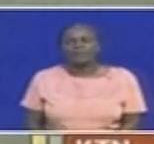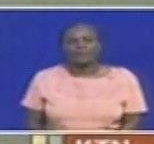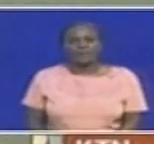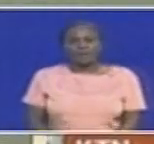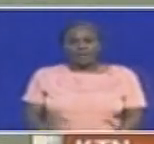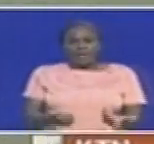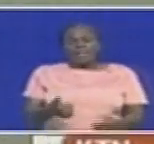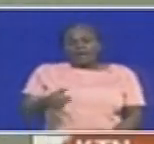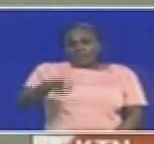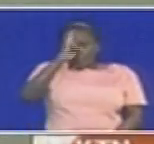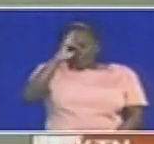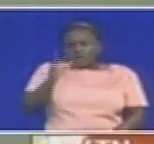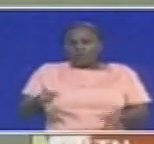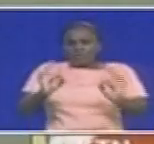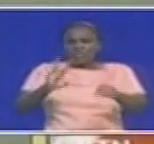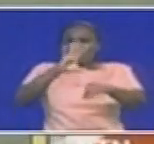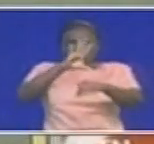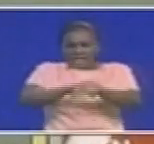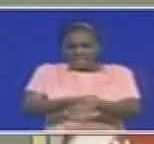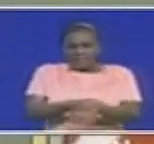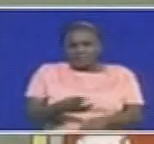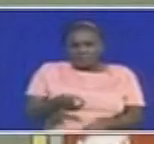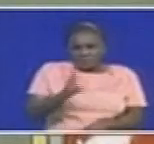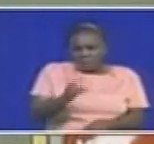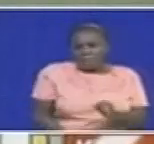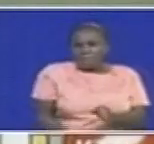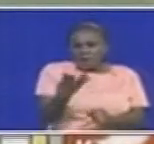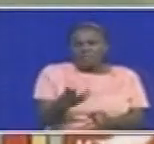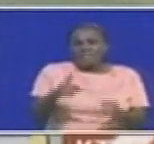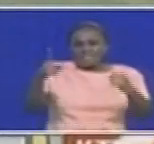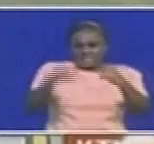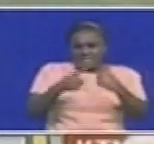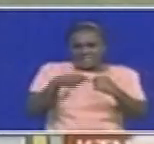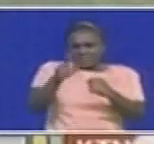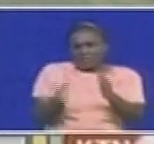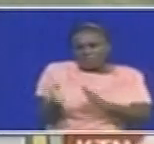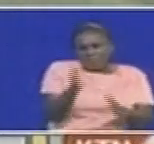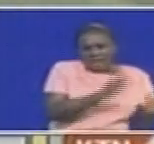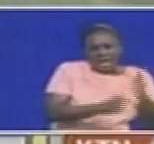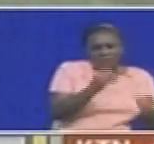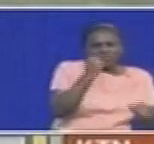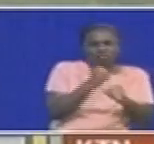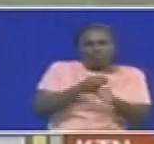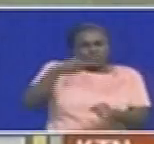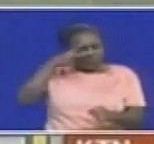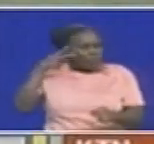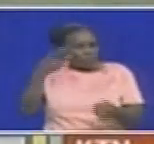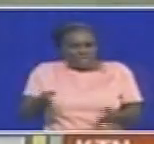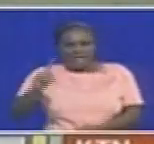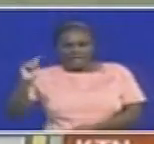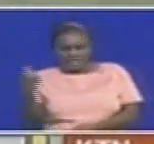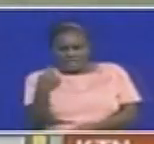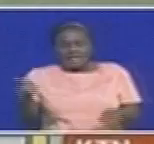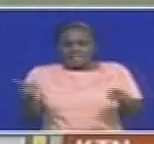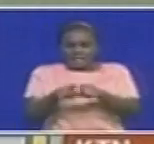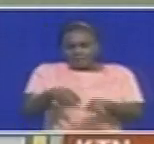Kwingineko, maafisa polisi mjini Mombasa wamenasa mabomu sita ya maangamizi makuu yaliyokusudiwa kutumika katika shambulizi la kigaidi humu nchini. Polisi